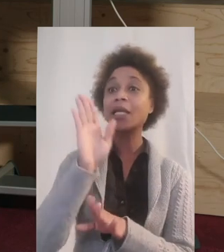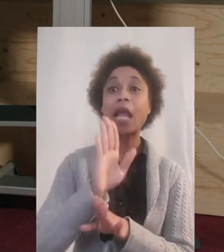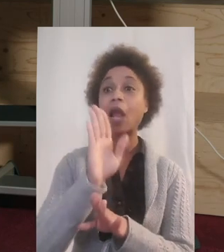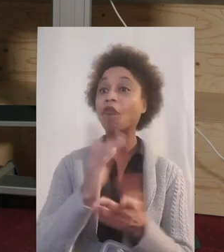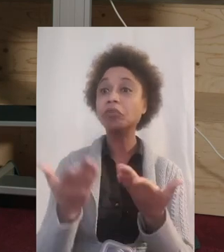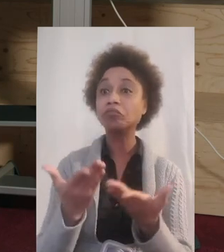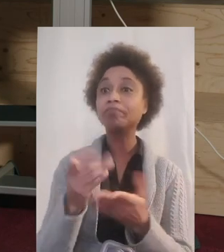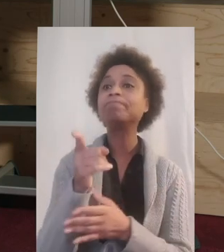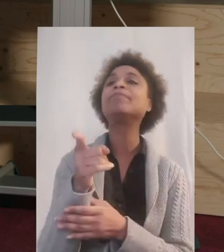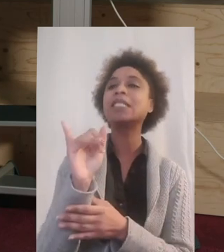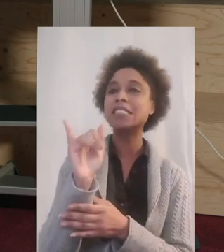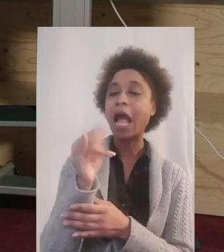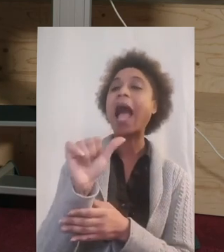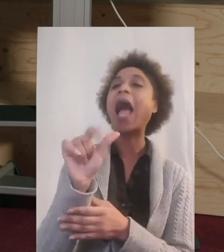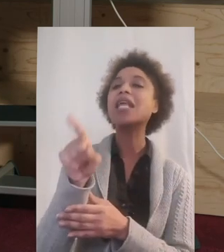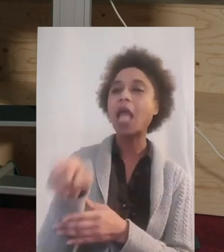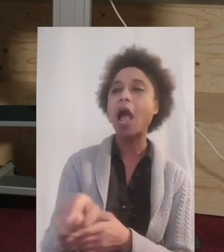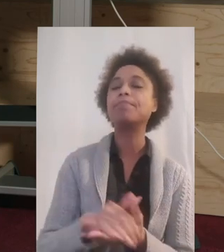gaan. Ja, Anja?